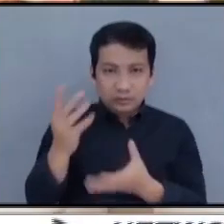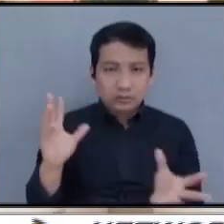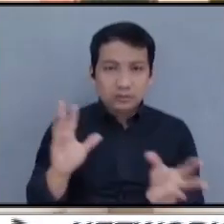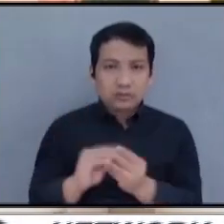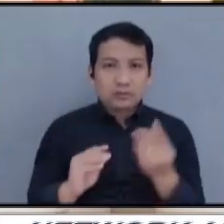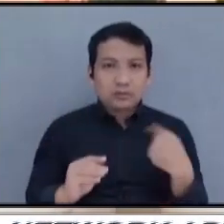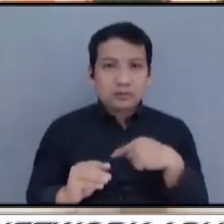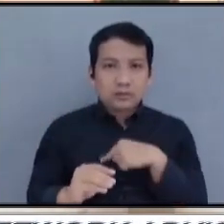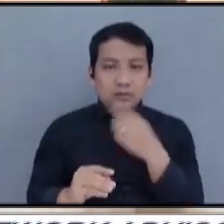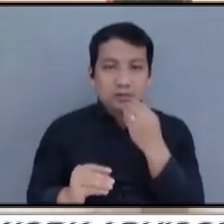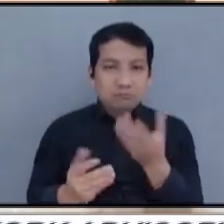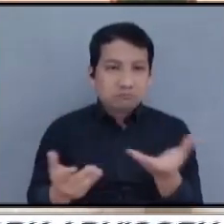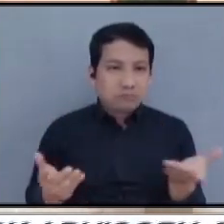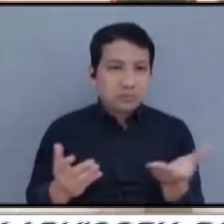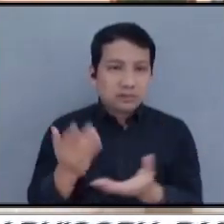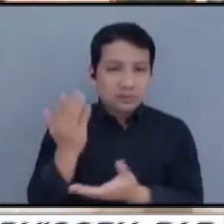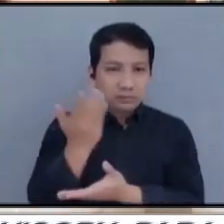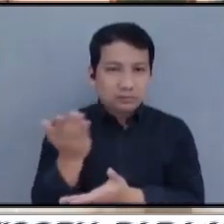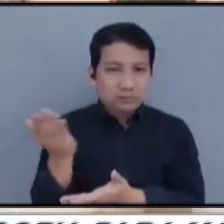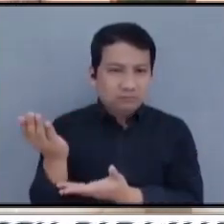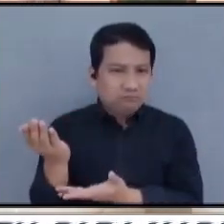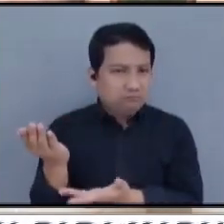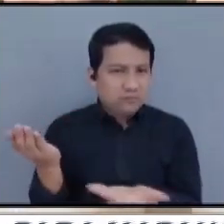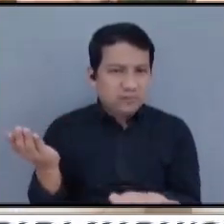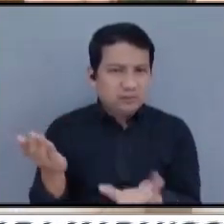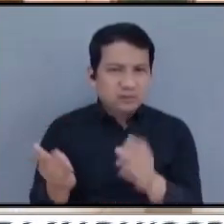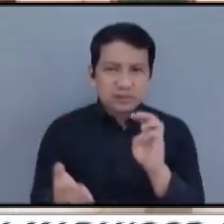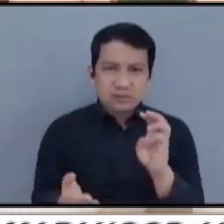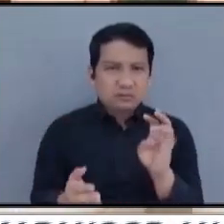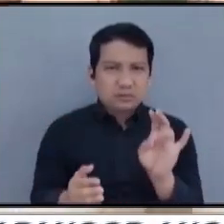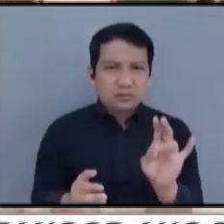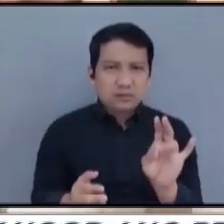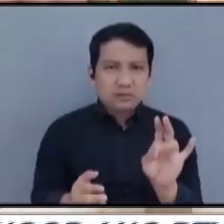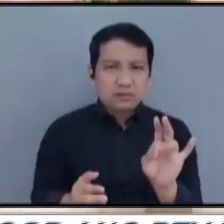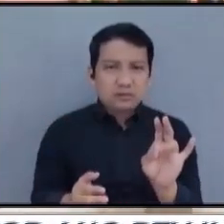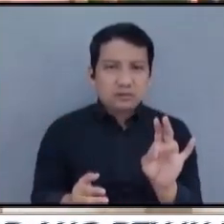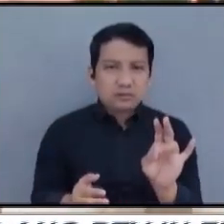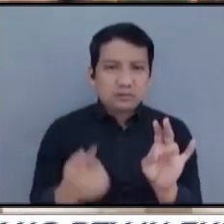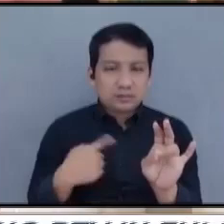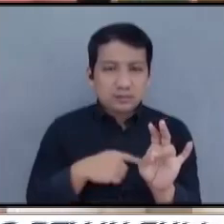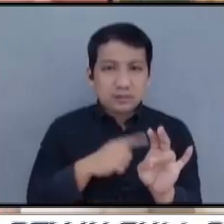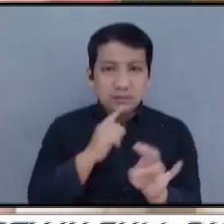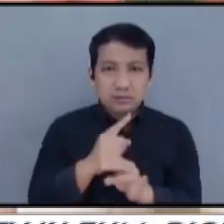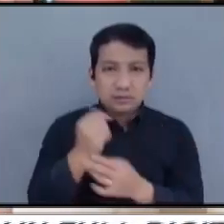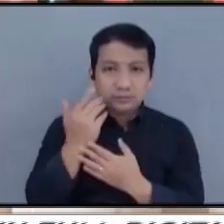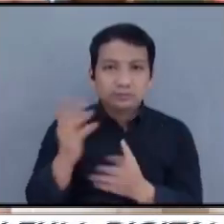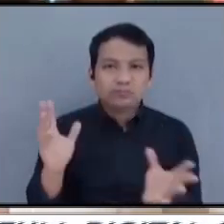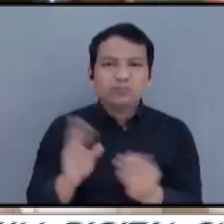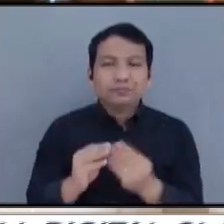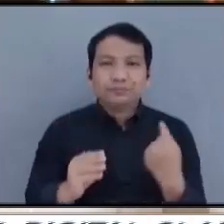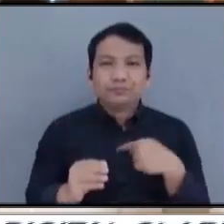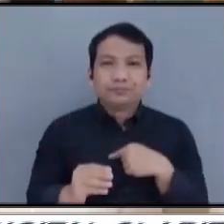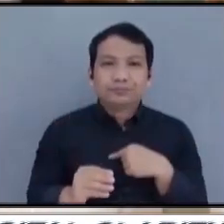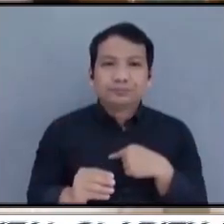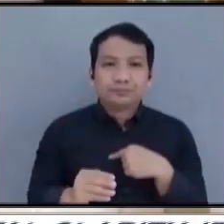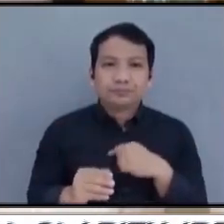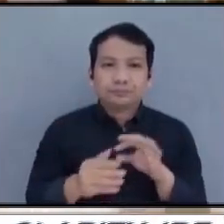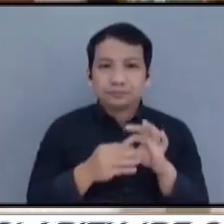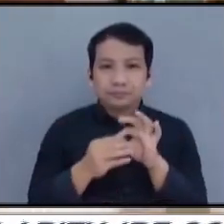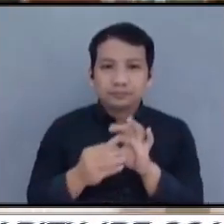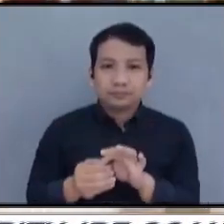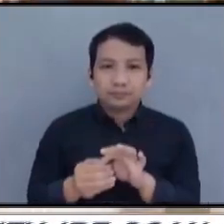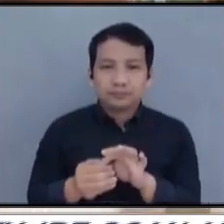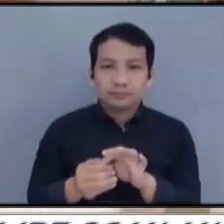we're visiting like 6-7 municipalities, so parang talagang i-emerge sila sa